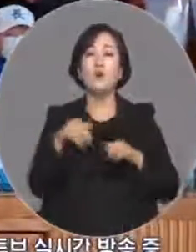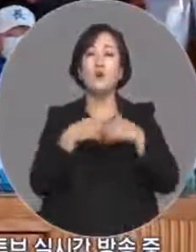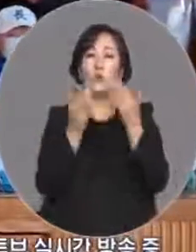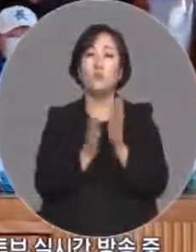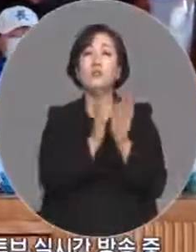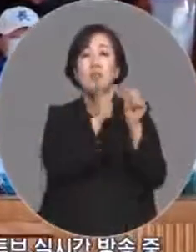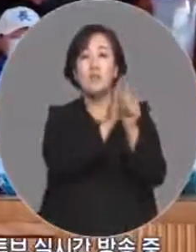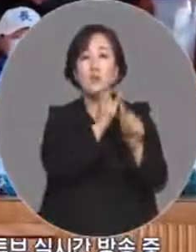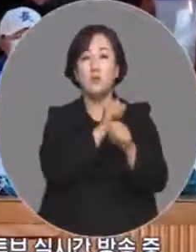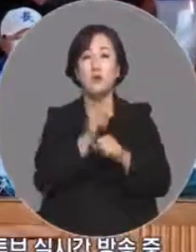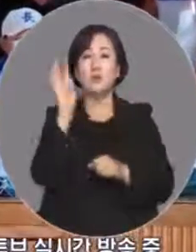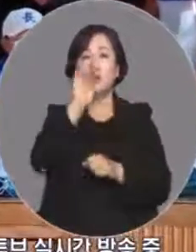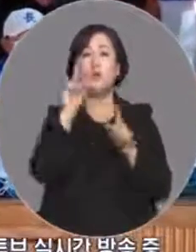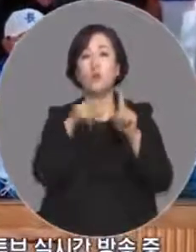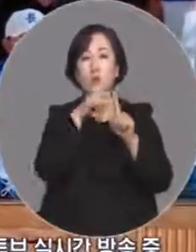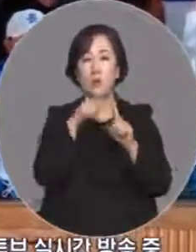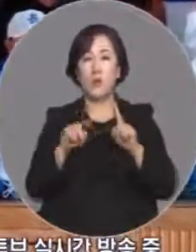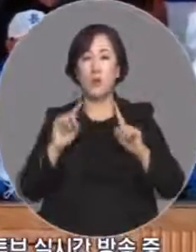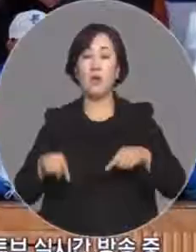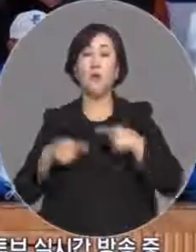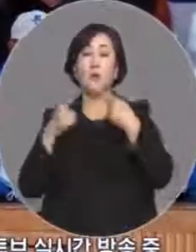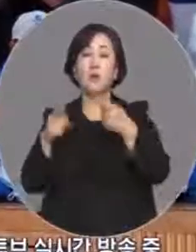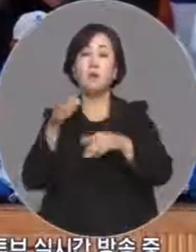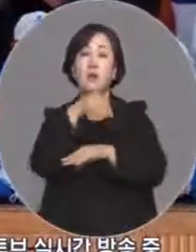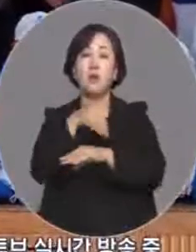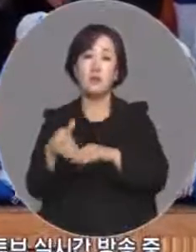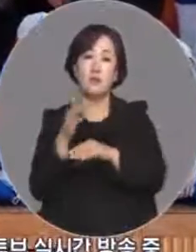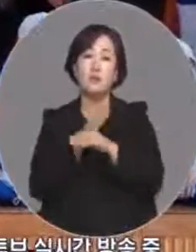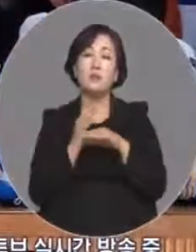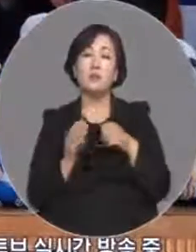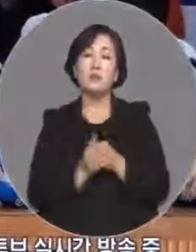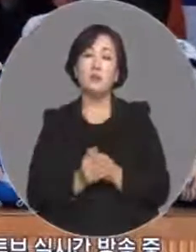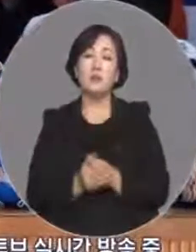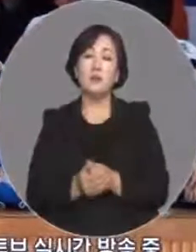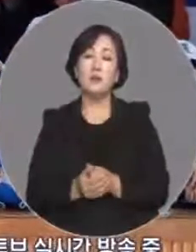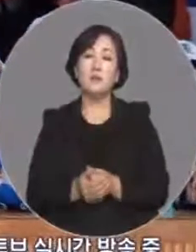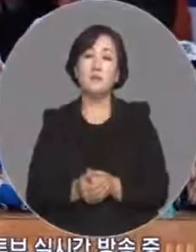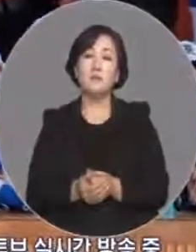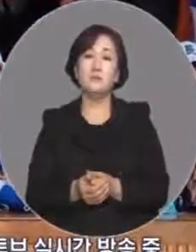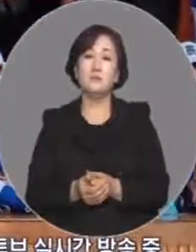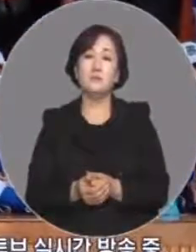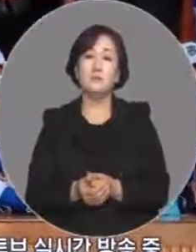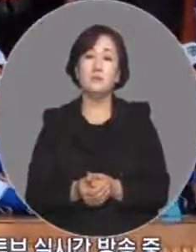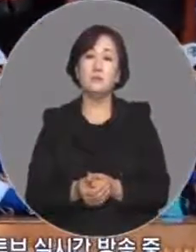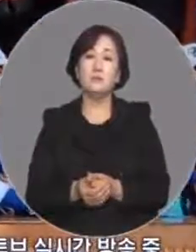주관의 전국 대회에 출전하게 됩니다. UBC 뉴스 윤종입니다.